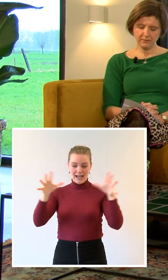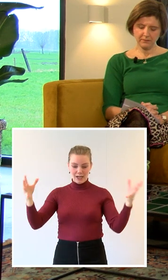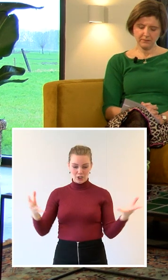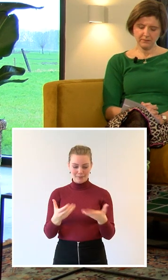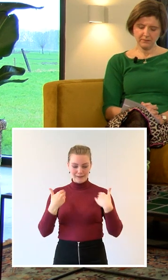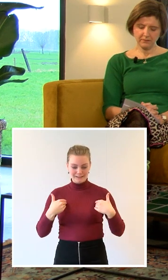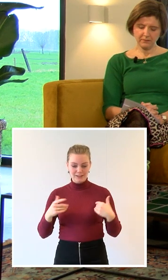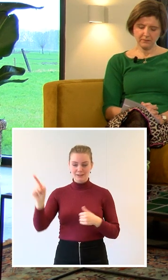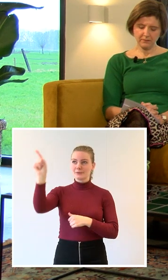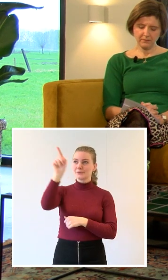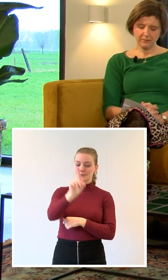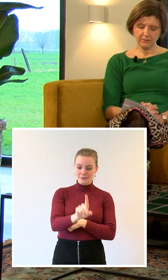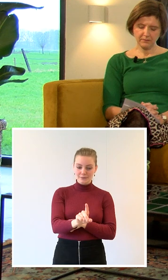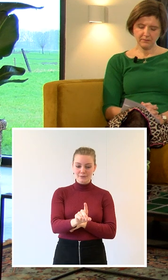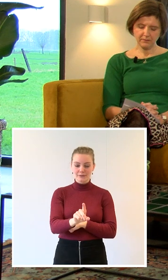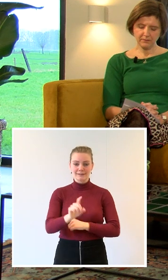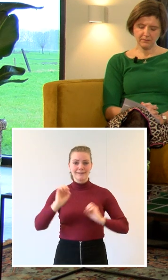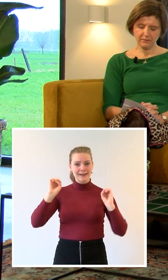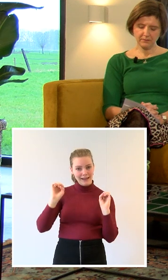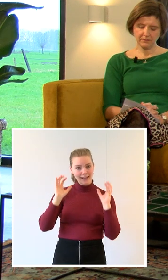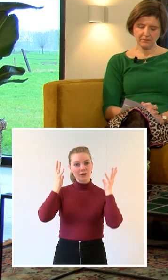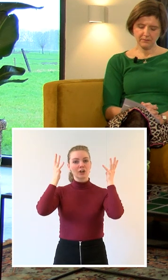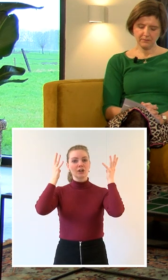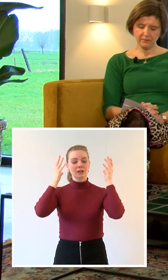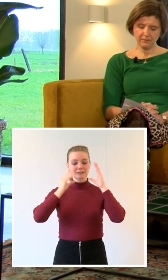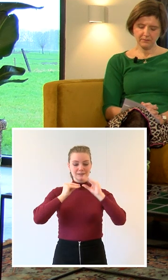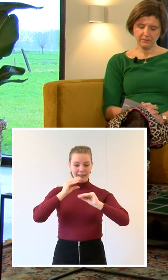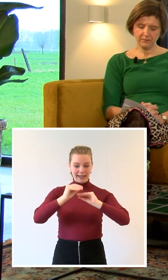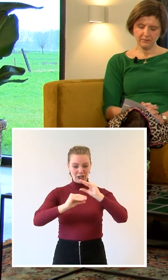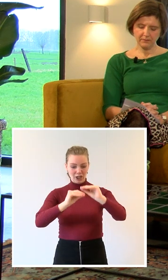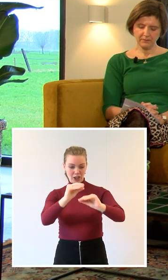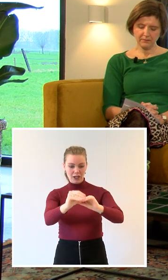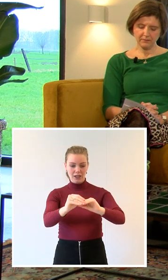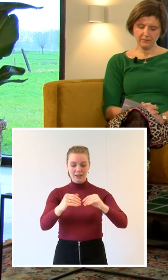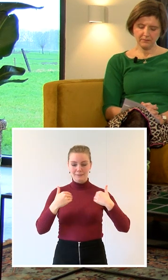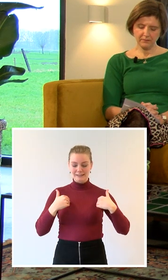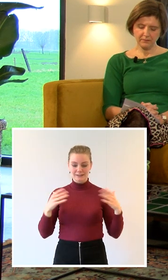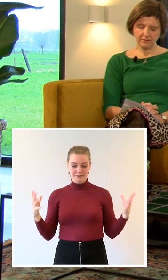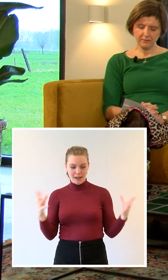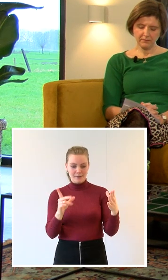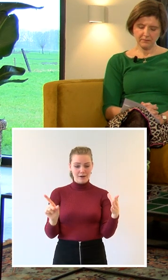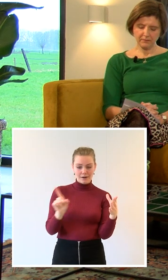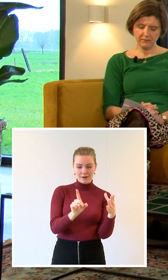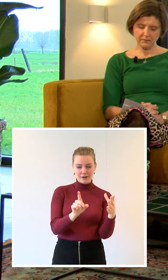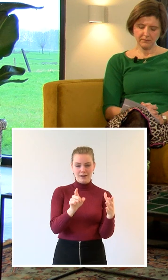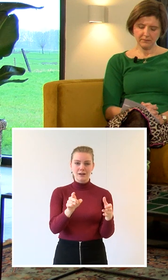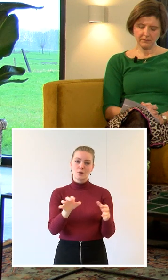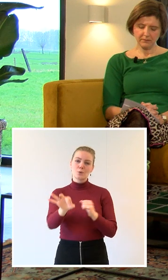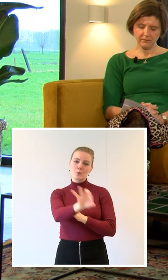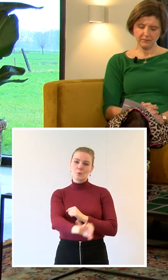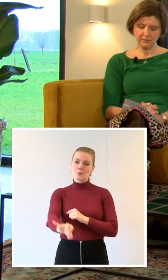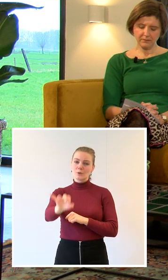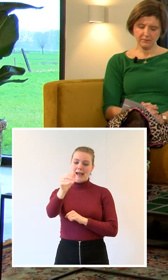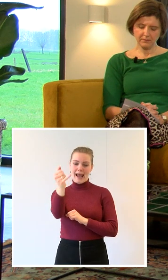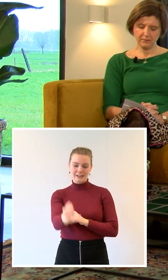te spreken, te zijn met mensen op weg naar dat bittere einde. Dat bittere einde van zijn dood